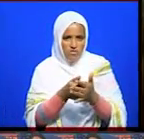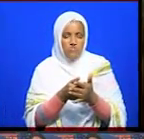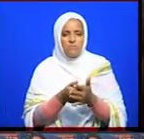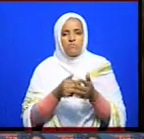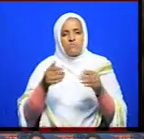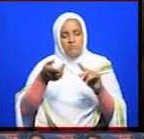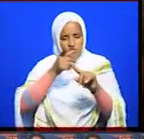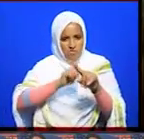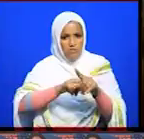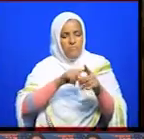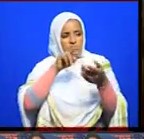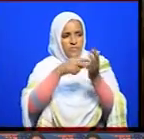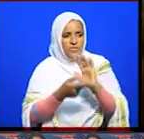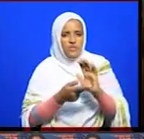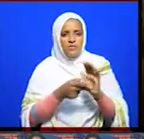አድርሰን